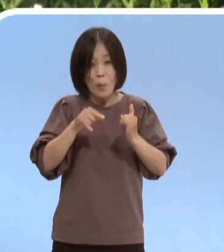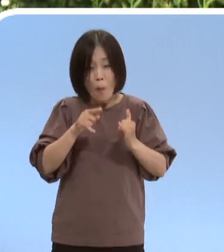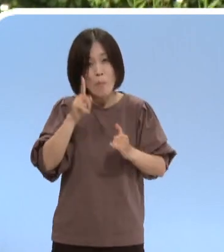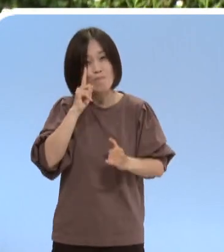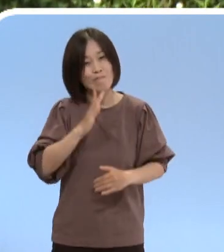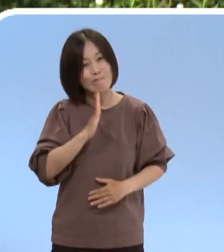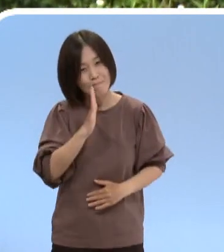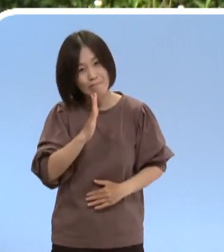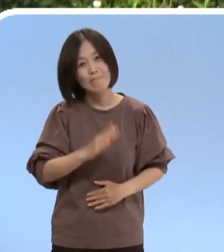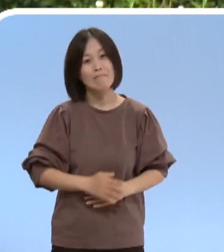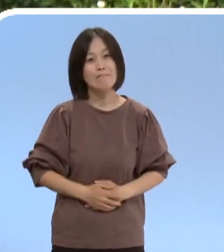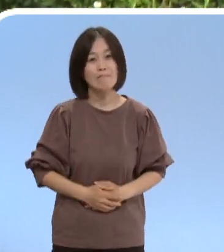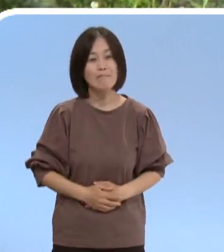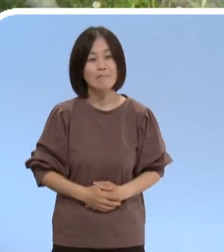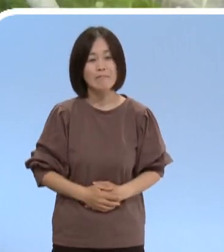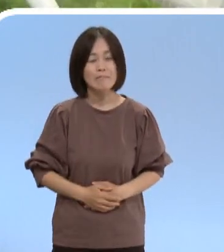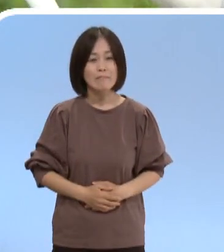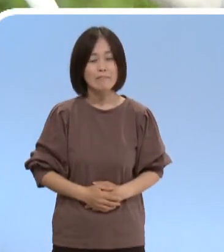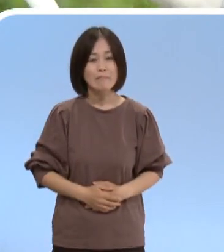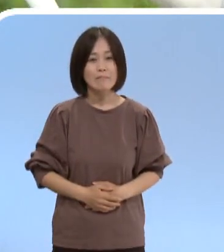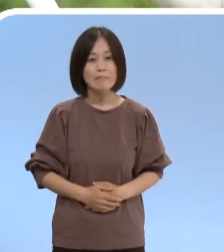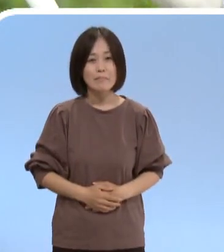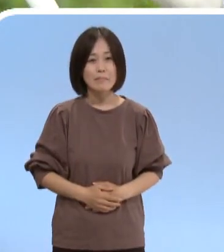利用してみてはいかがでしょうか。